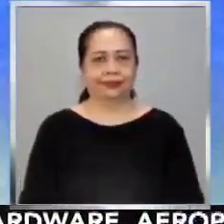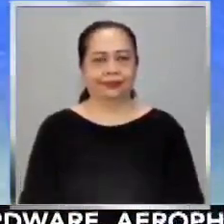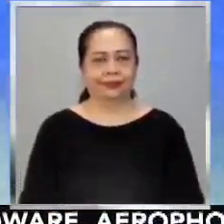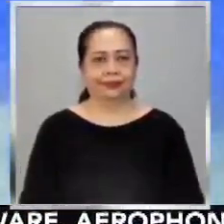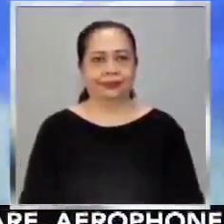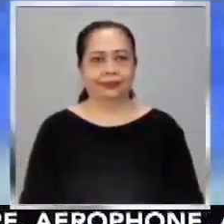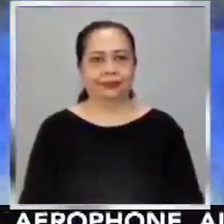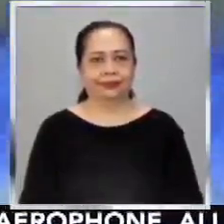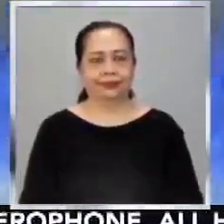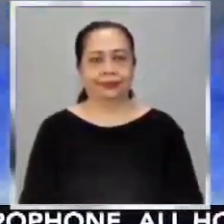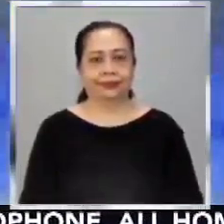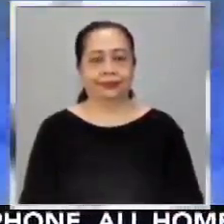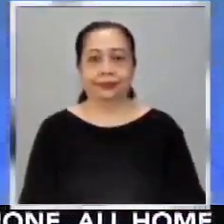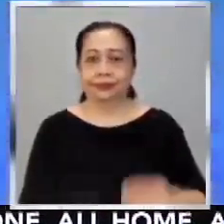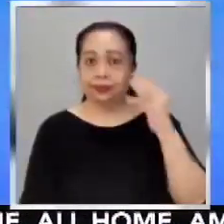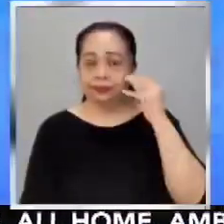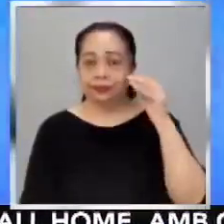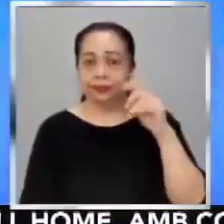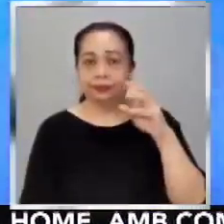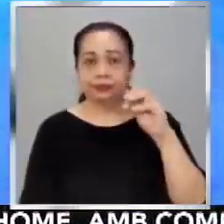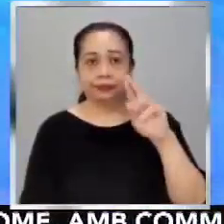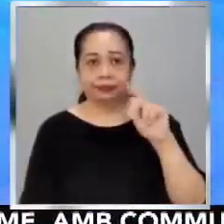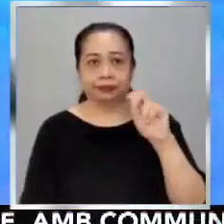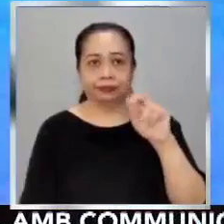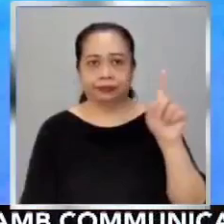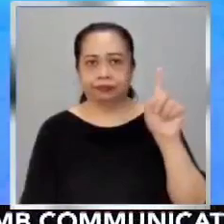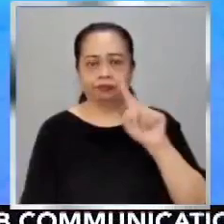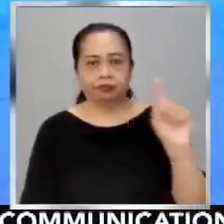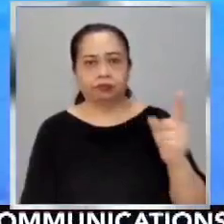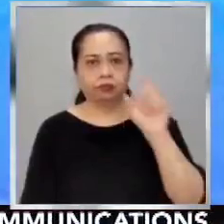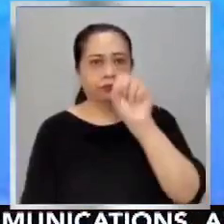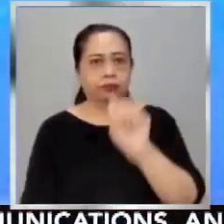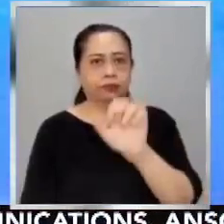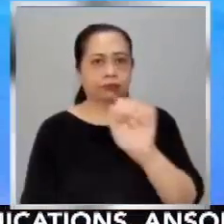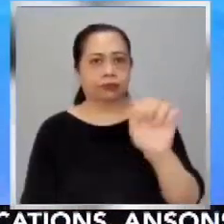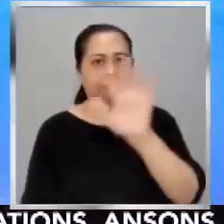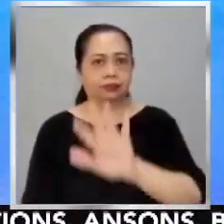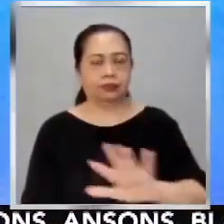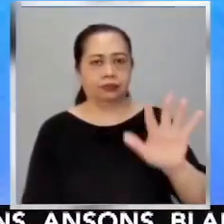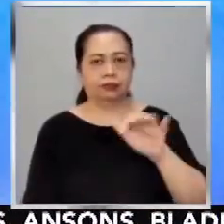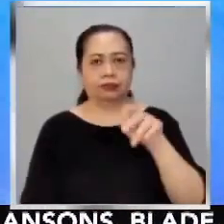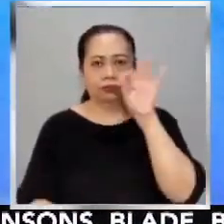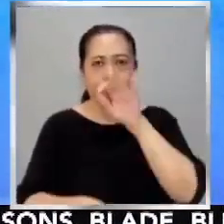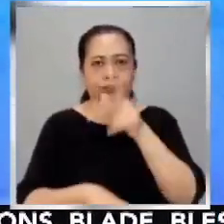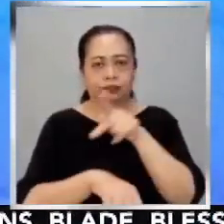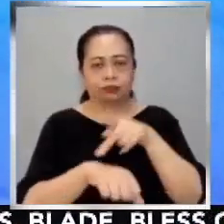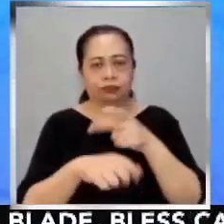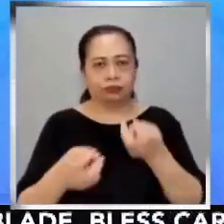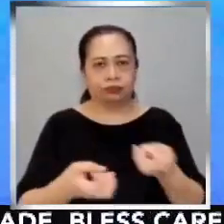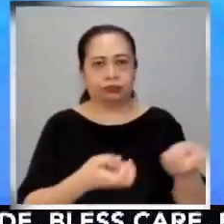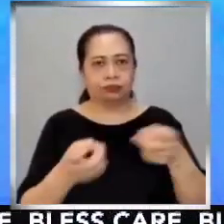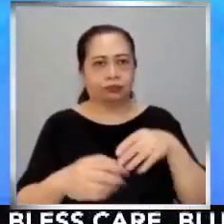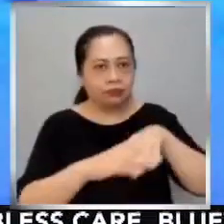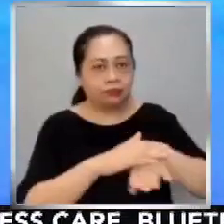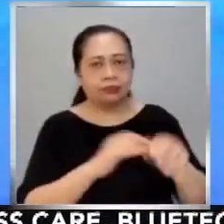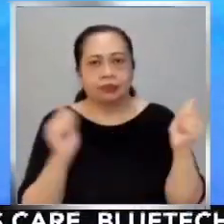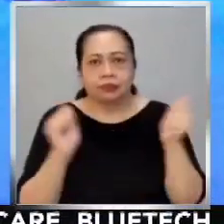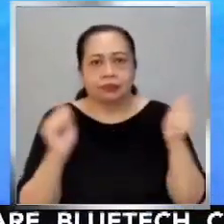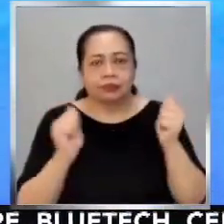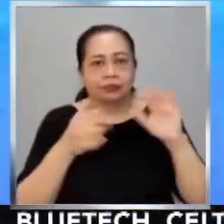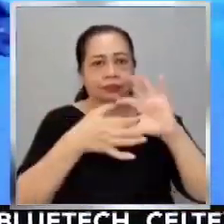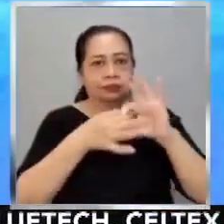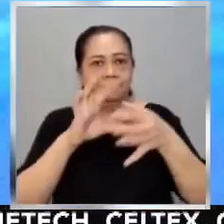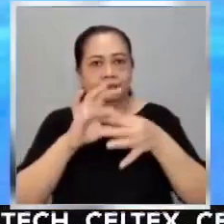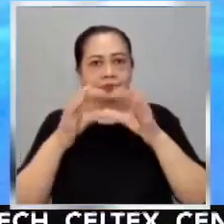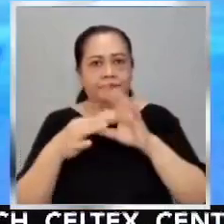Si Michael Martinez ang kauna-unahang Southeast Asian at Filipino figure skater na nakapasok sa Winter Olympics. Nagawa niya